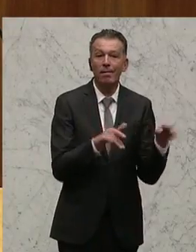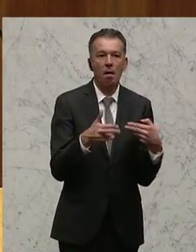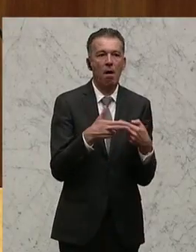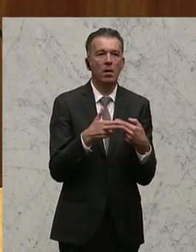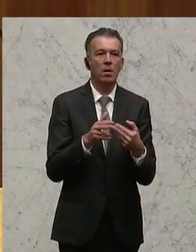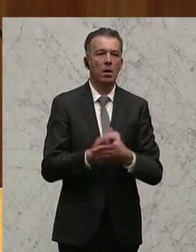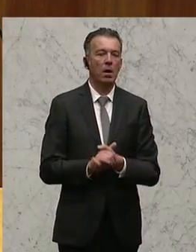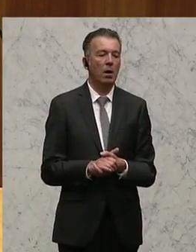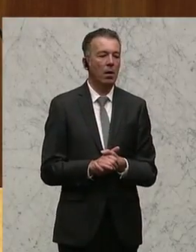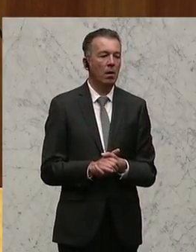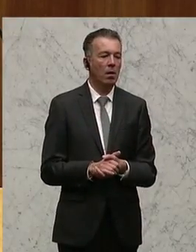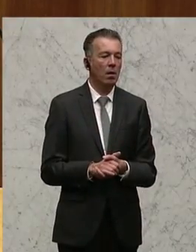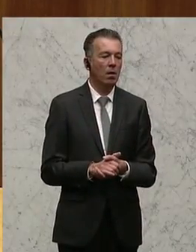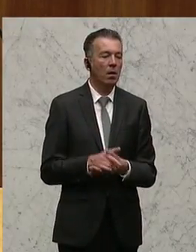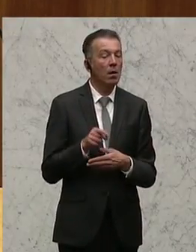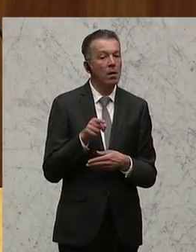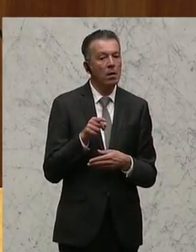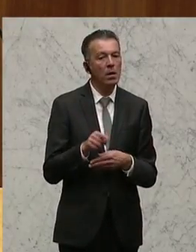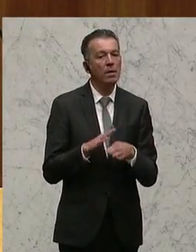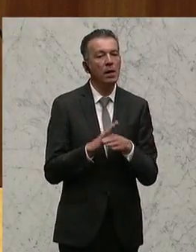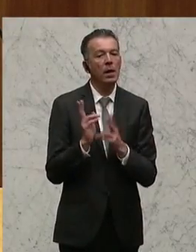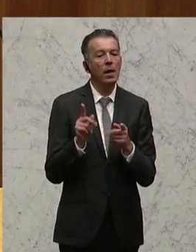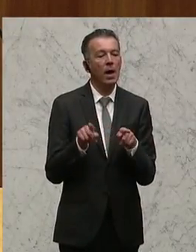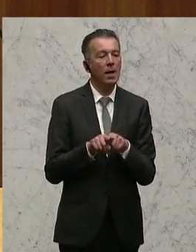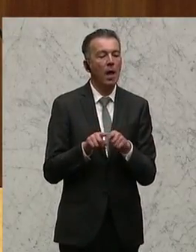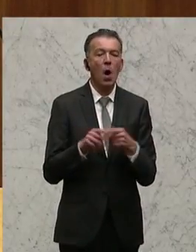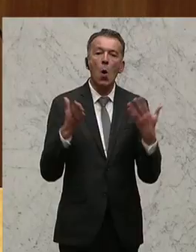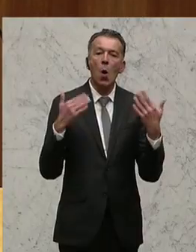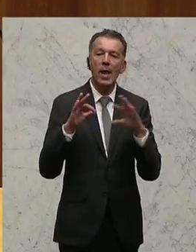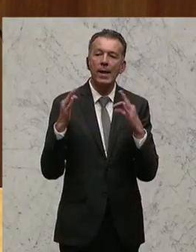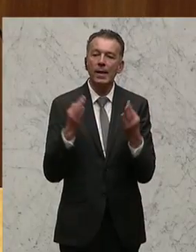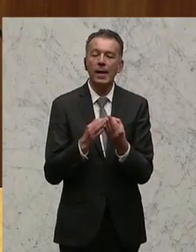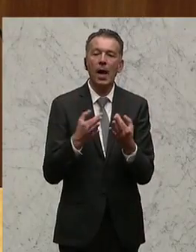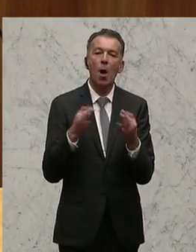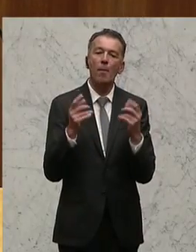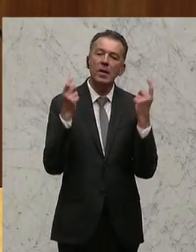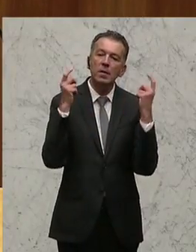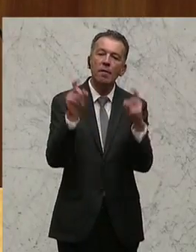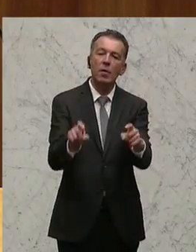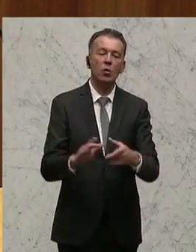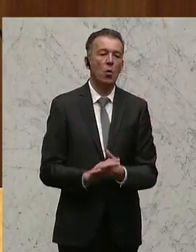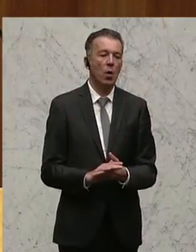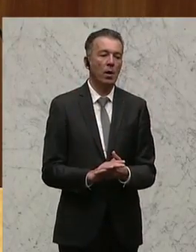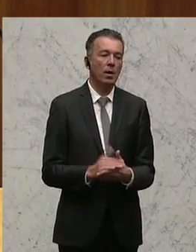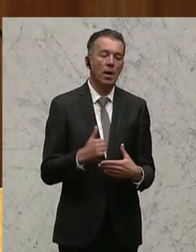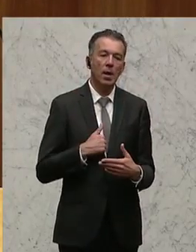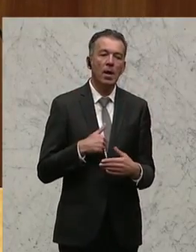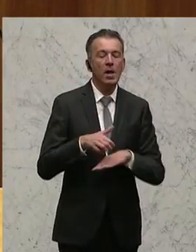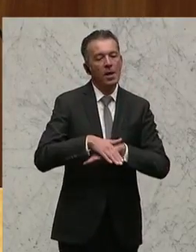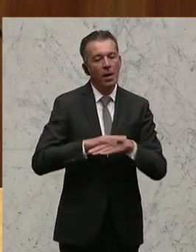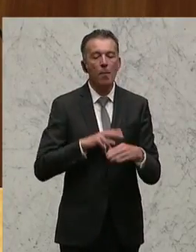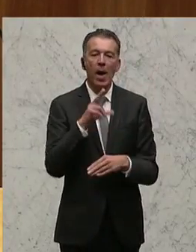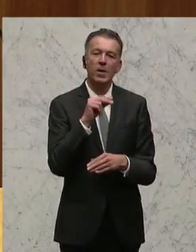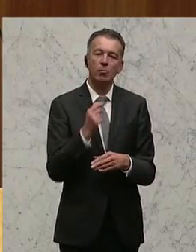sind. Es kann mit dieser Regelung auch der ländliche Raum besser versorgt werden. Und das freut mich als